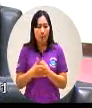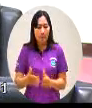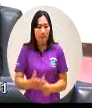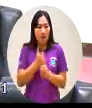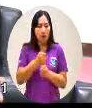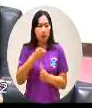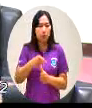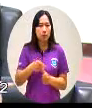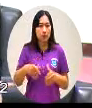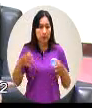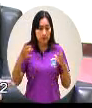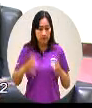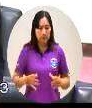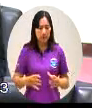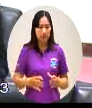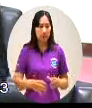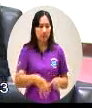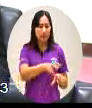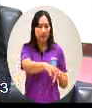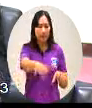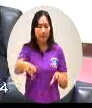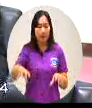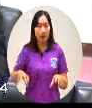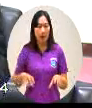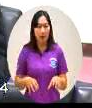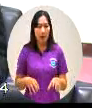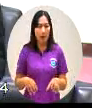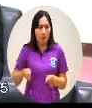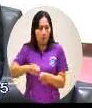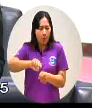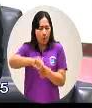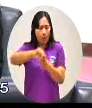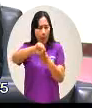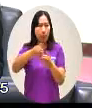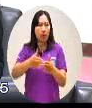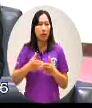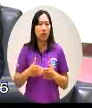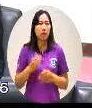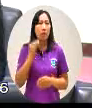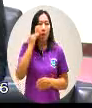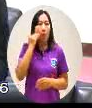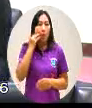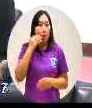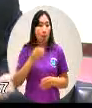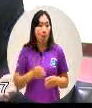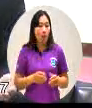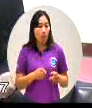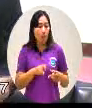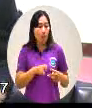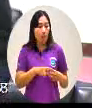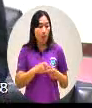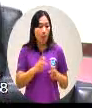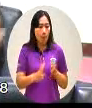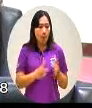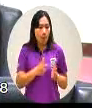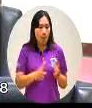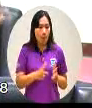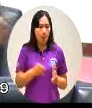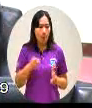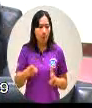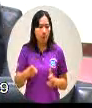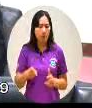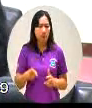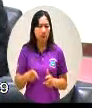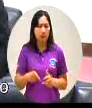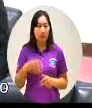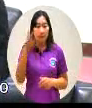构多几套嘛。安尼来，你所有的厂商，伊老旧三十五年啊，伊都袂节省遐成本嘛，伊该更新就会